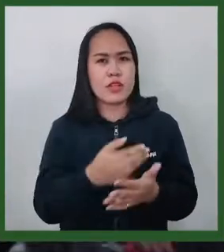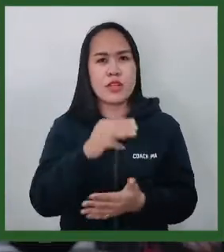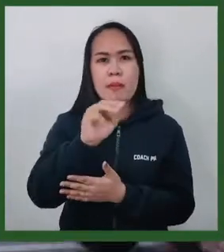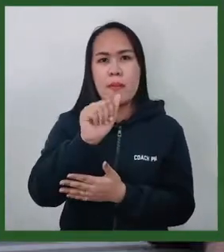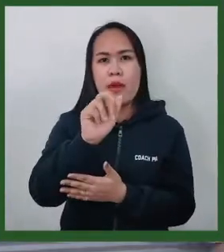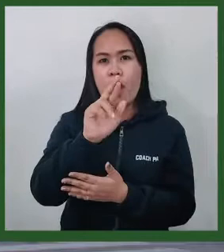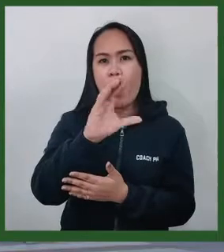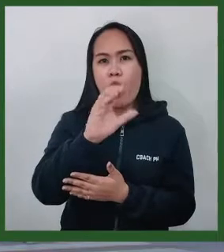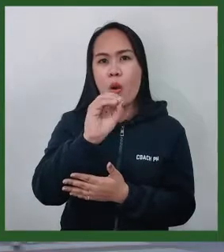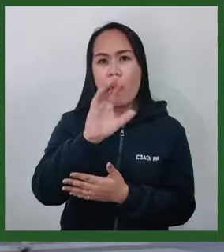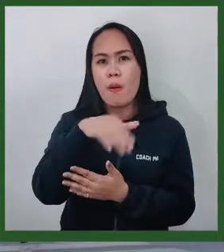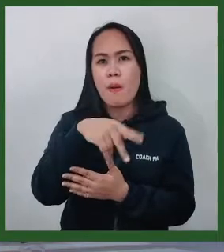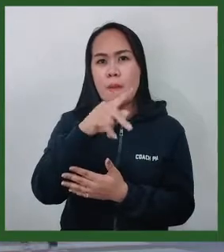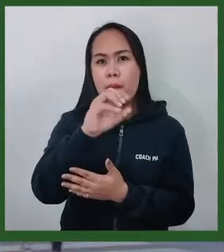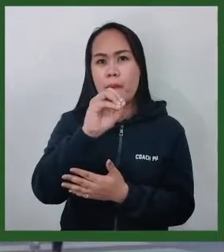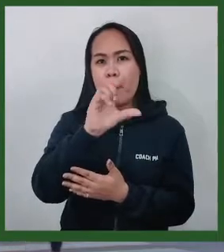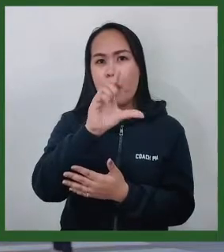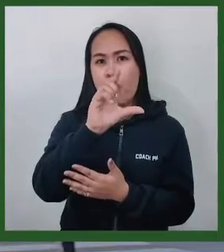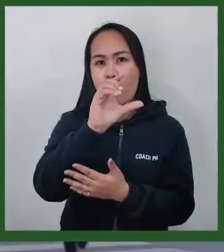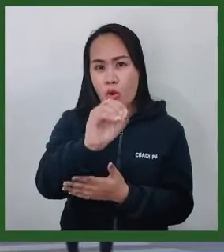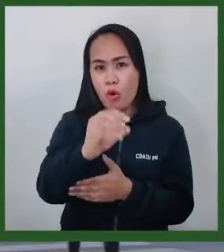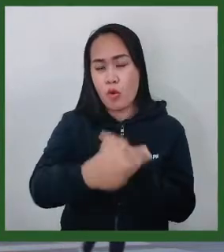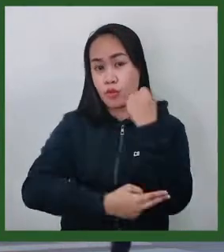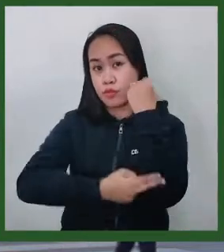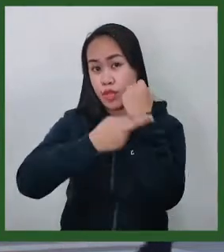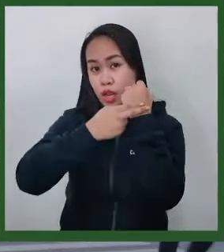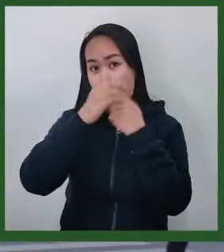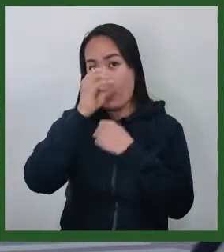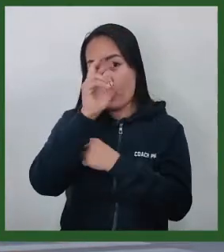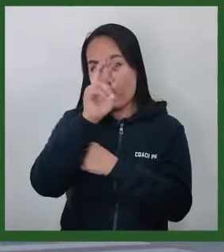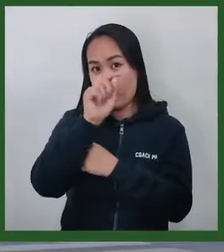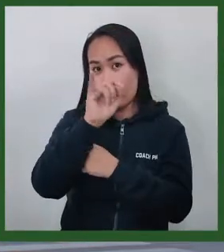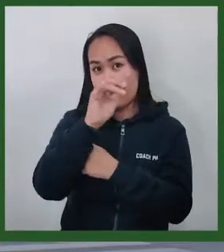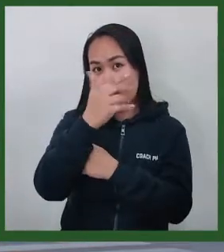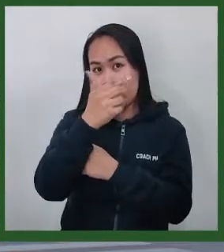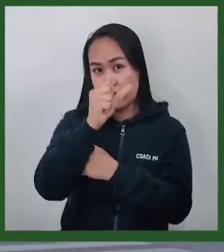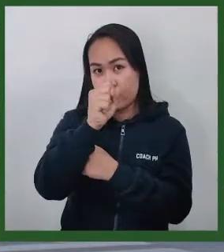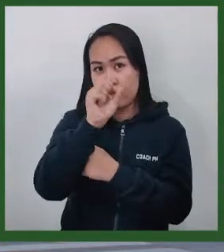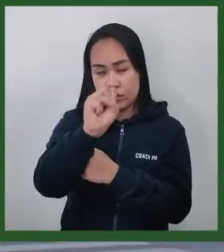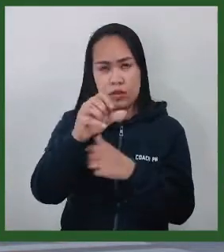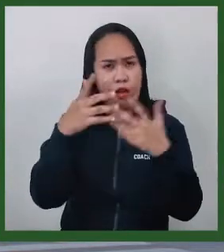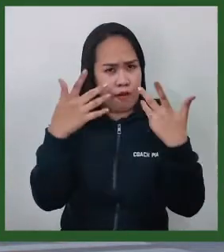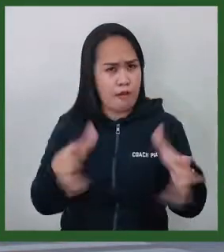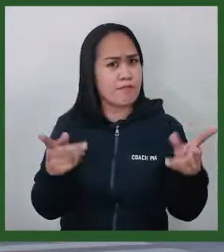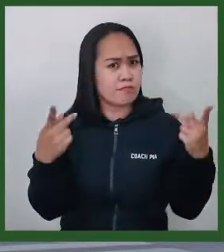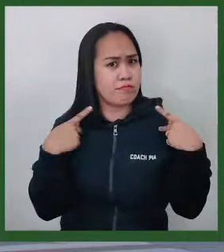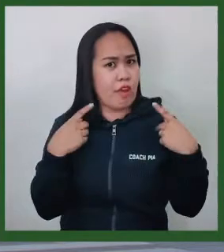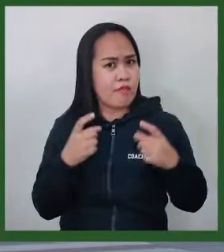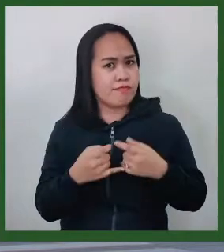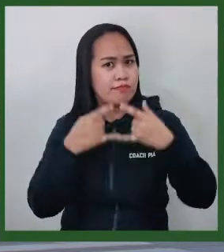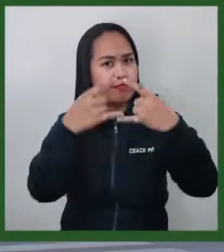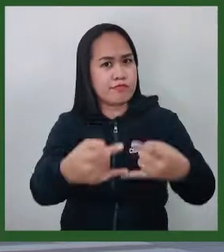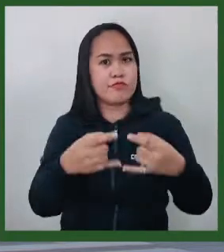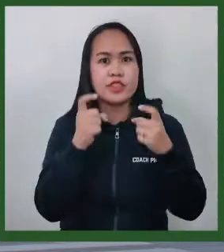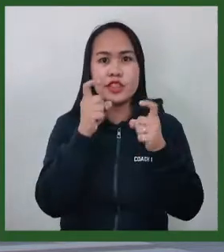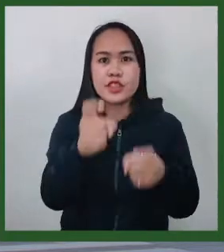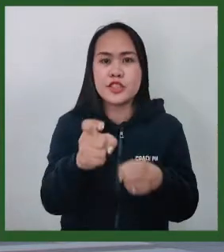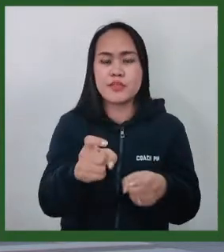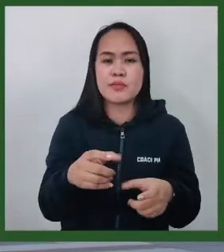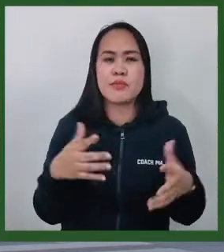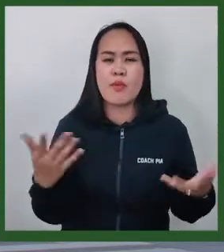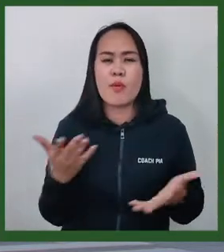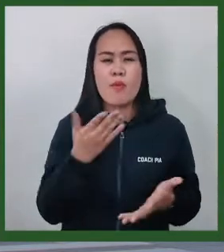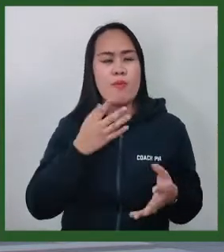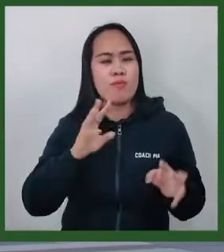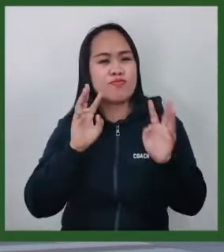Marco Polo Ortigas Hotel sa kanilang nakamit na award, no? Talagang award winning ang ating mga establishmento